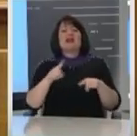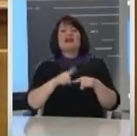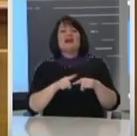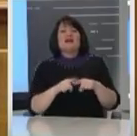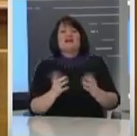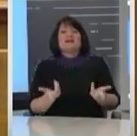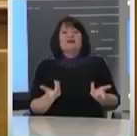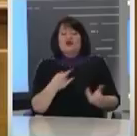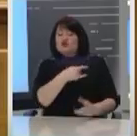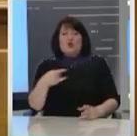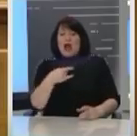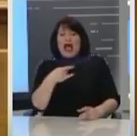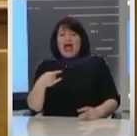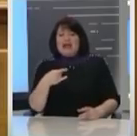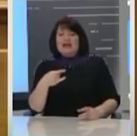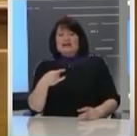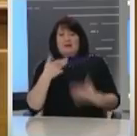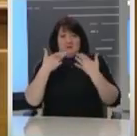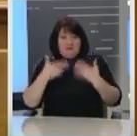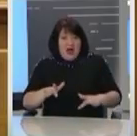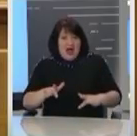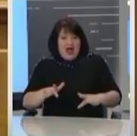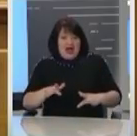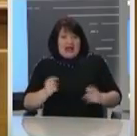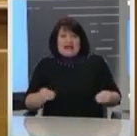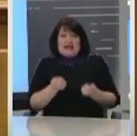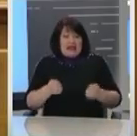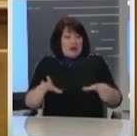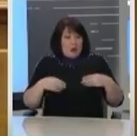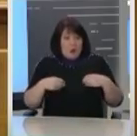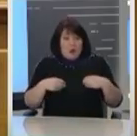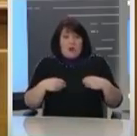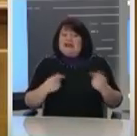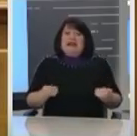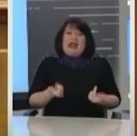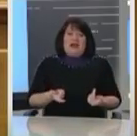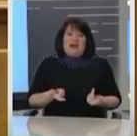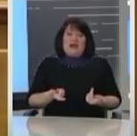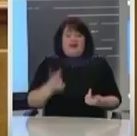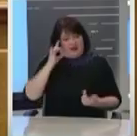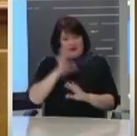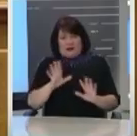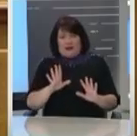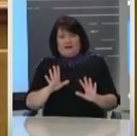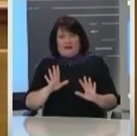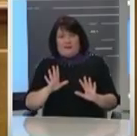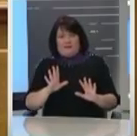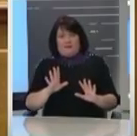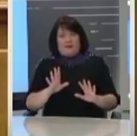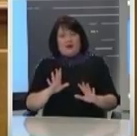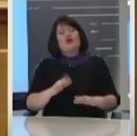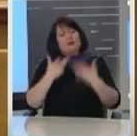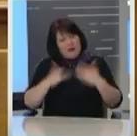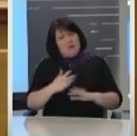ακόμα αντιληφθεί αν έχει παραιτηθεί, αν έχει γίνει αποδεχθεί η παραίτησή του, αλλά ας υποθέσουμε ότι έχει